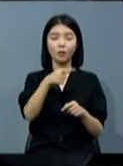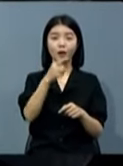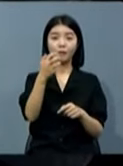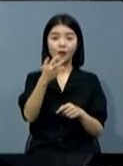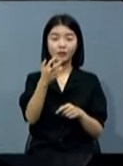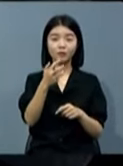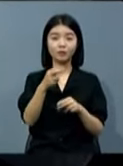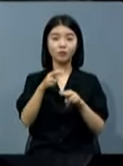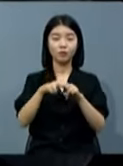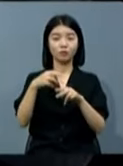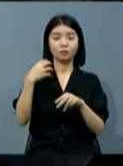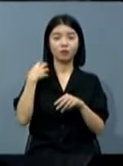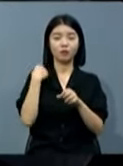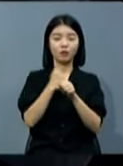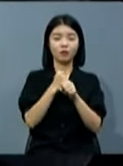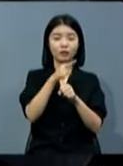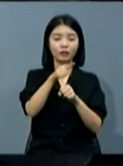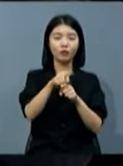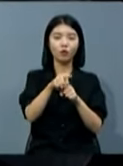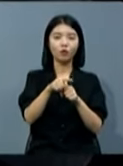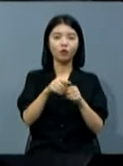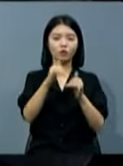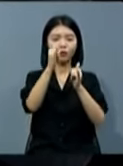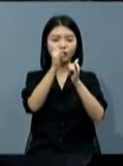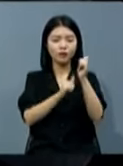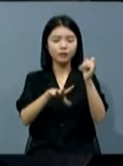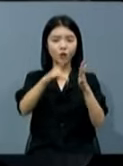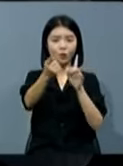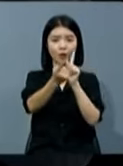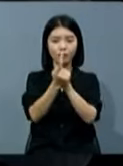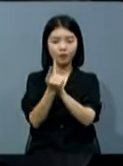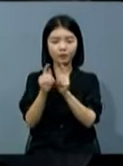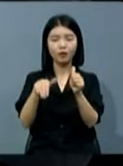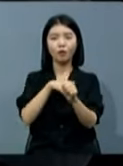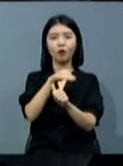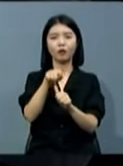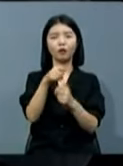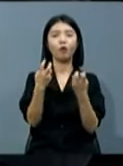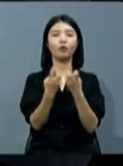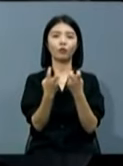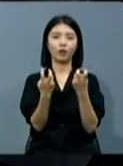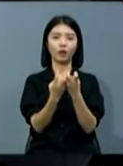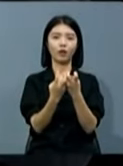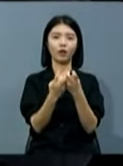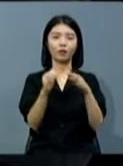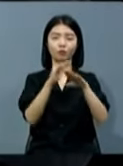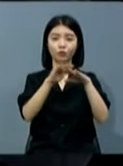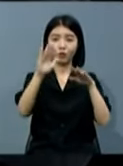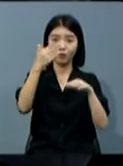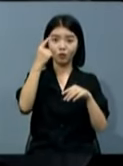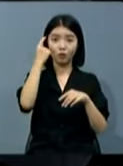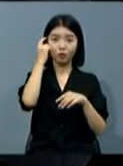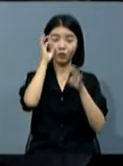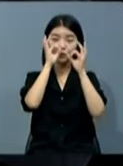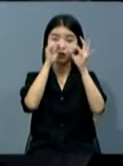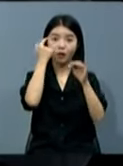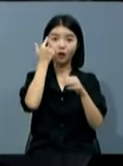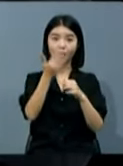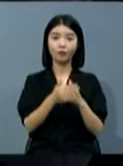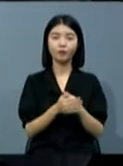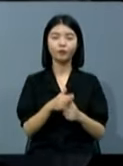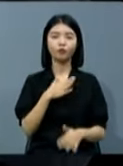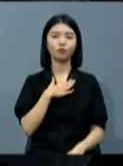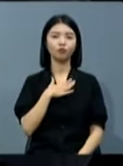거대 의석 이 여소야대가 역사상 처음 맞는 상황일 텐데 네. 이걸 어떻게 풀어나가야 된다고 보십니까? 저는 뭐